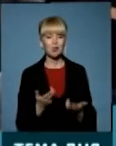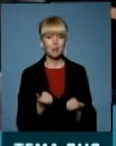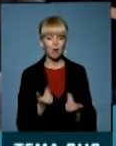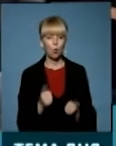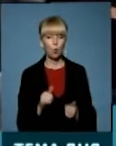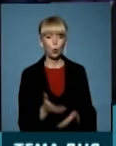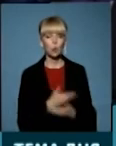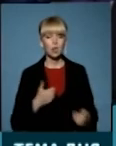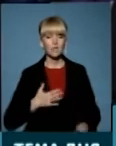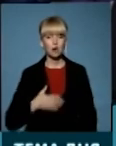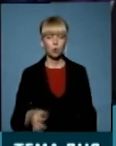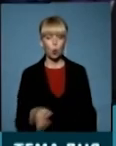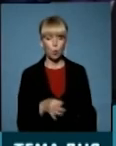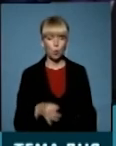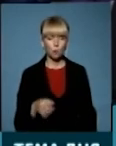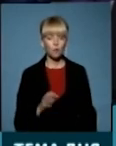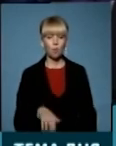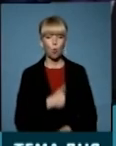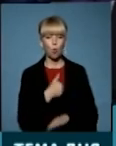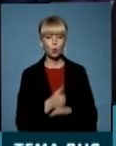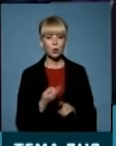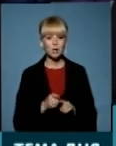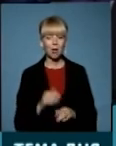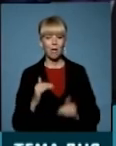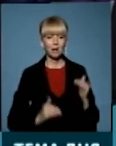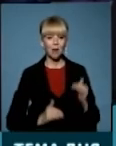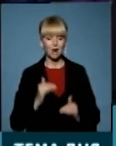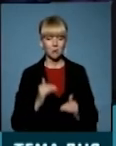нас наша область очолює цей рейтинг